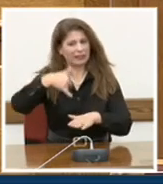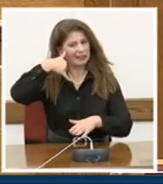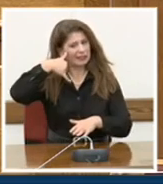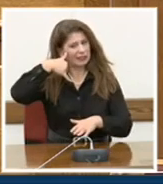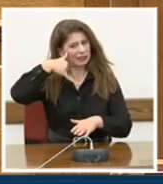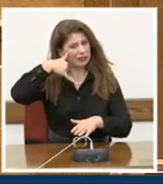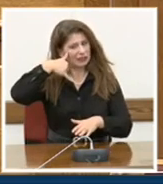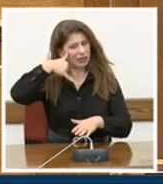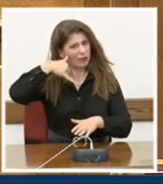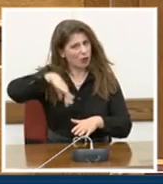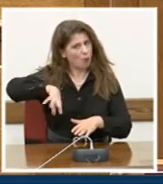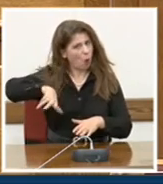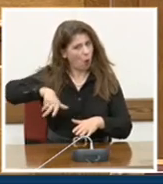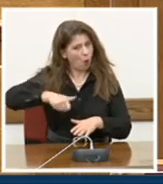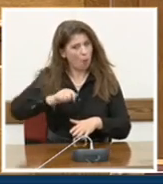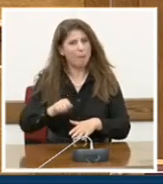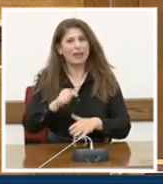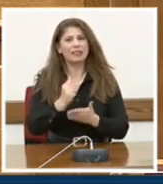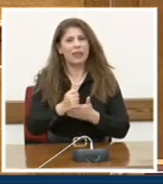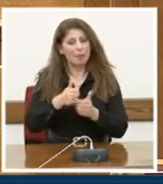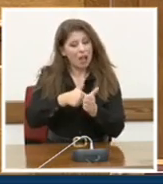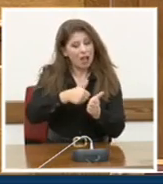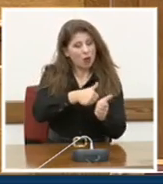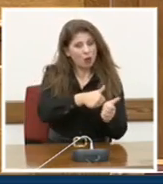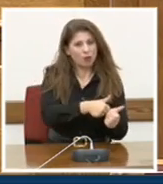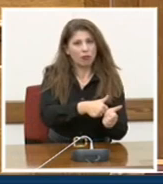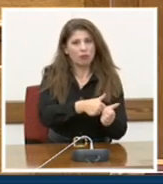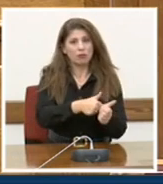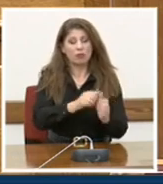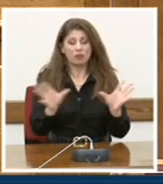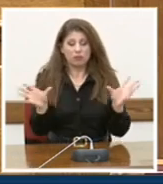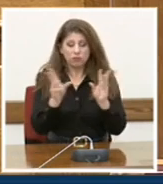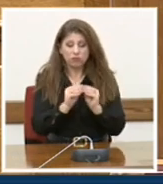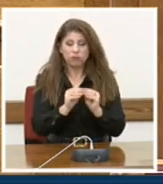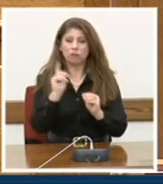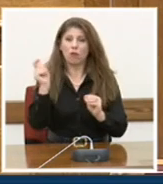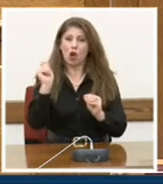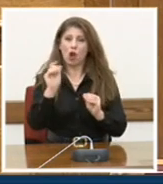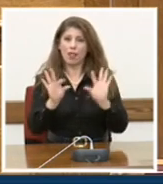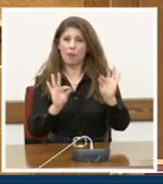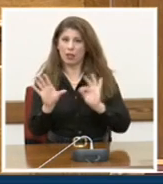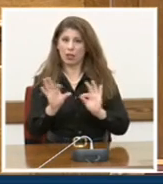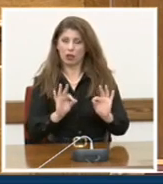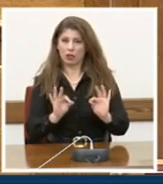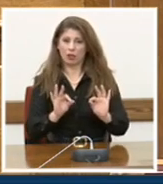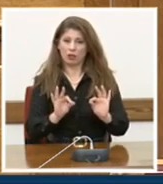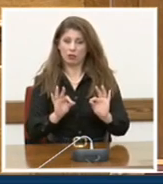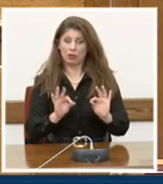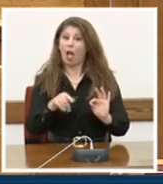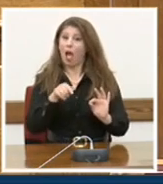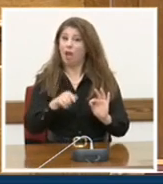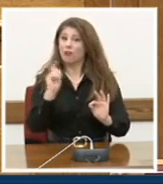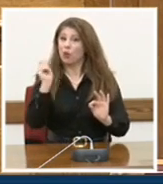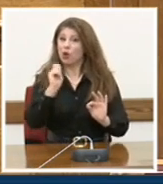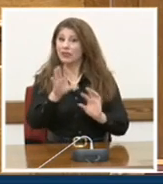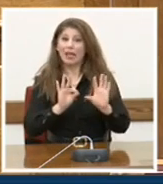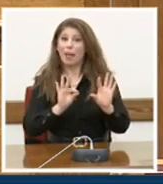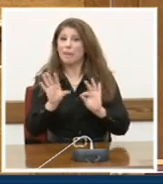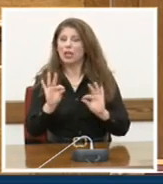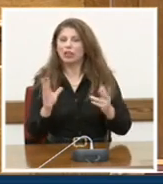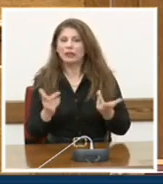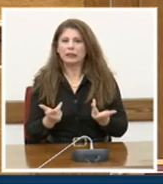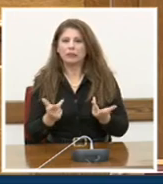όπως και το σύνολο των πολιτικών επιλογών της που συσσωρεύουν προβλήματα στις πλάτες του λαού.